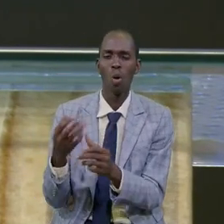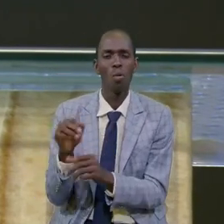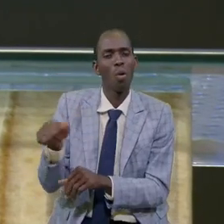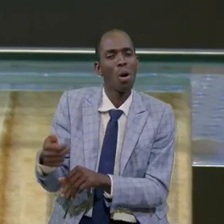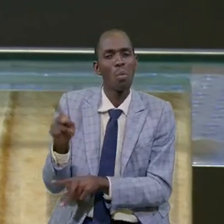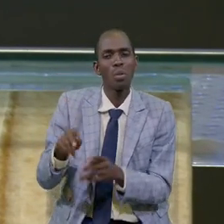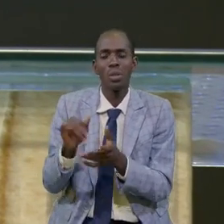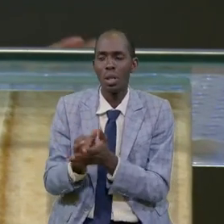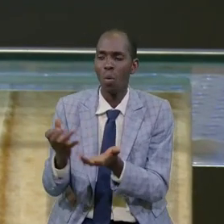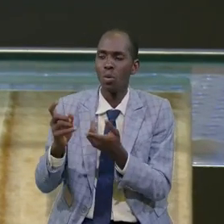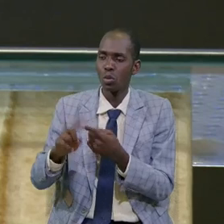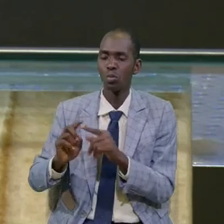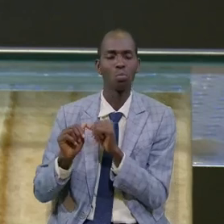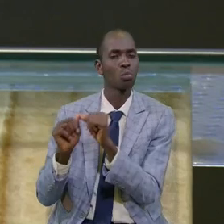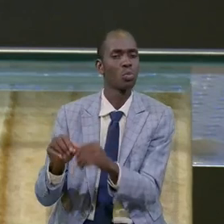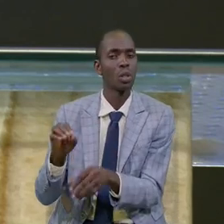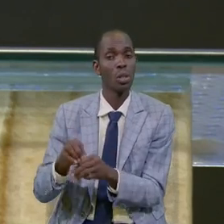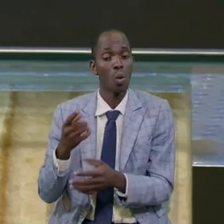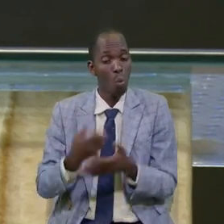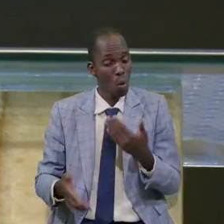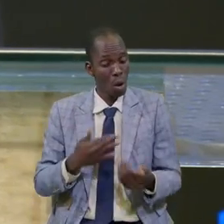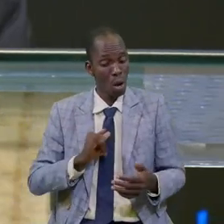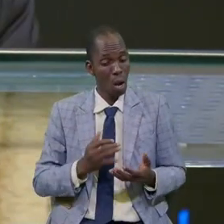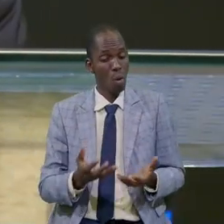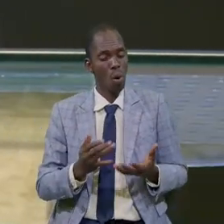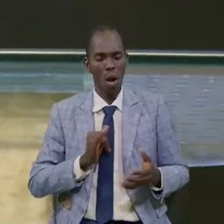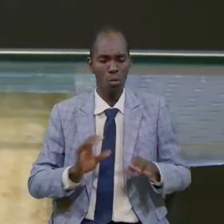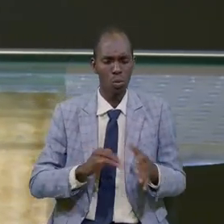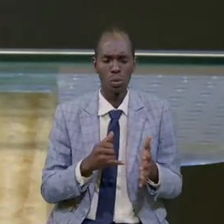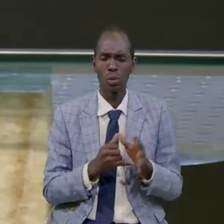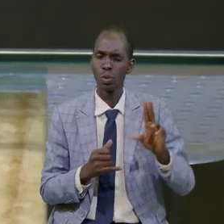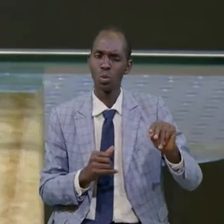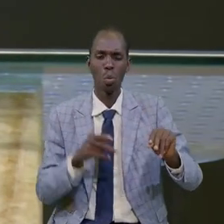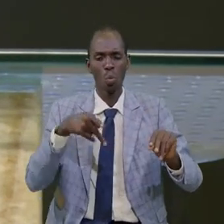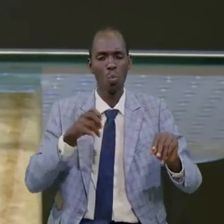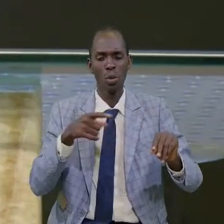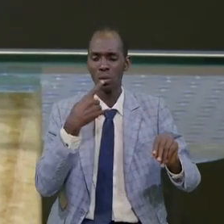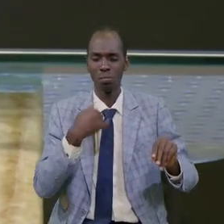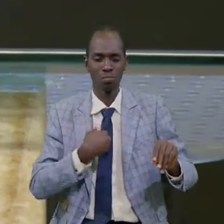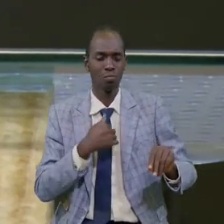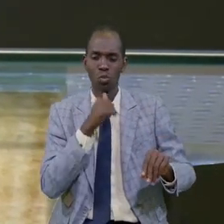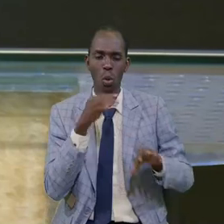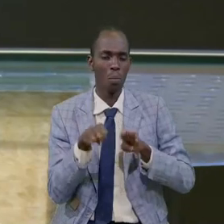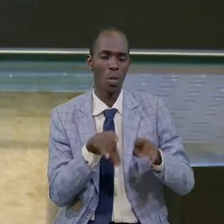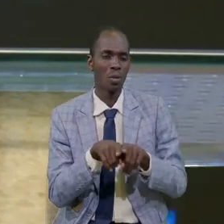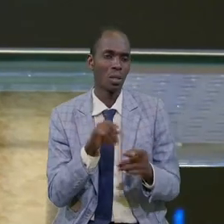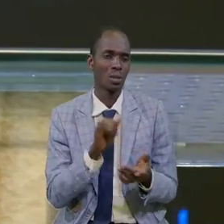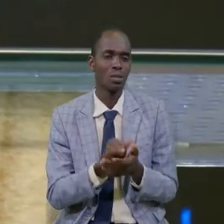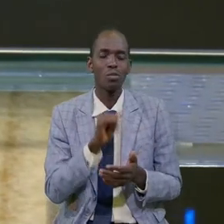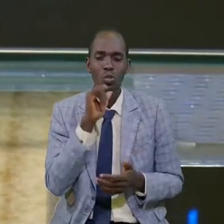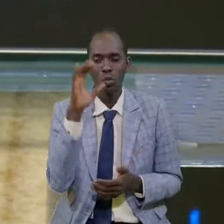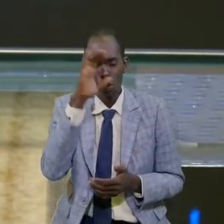autres. Alors, ce que je vais faire, alors je fais. L'apôtre Paul dit que non, je ne serai pas comme